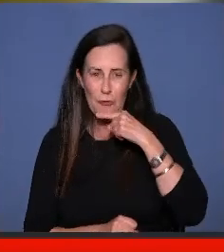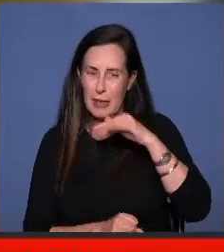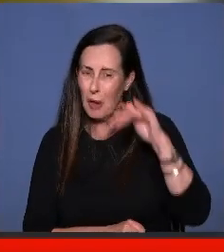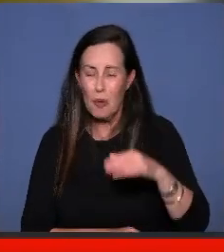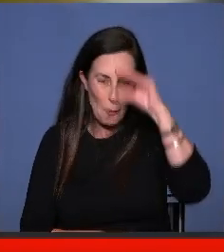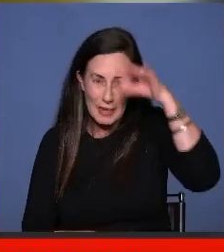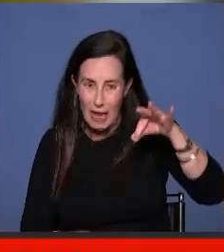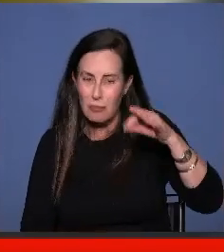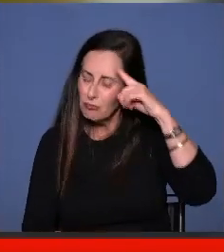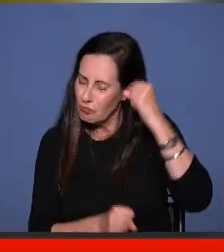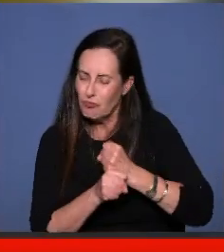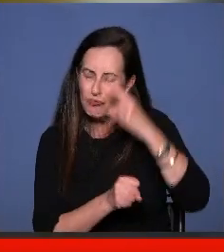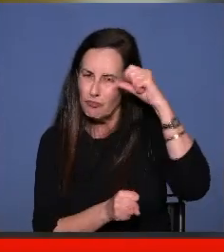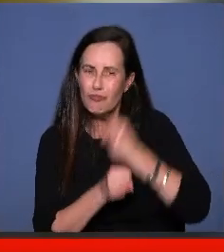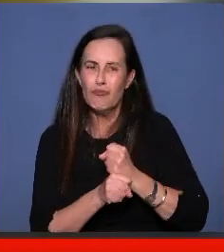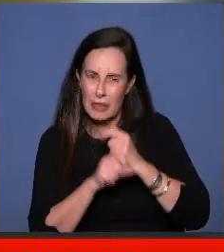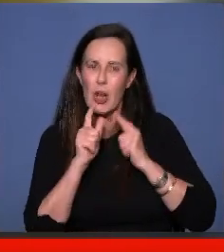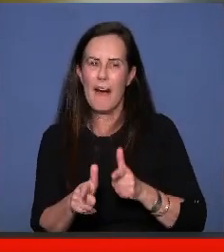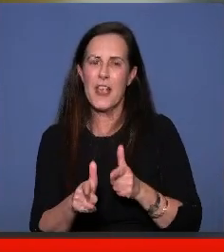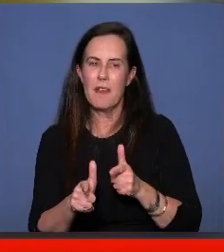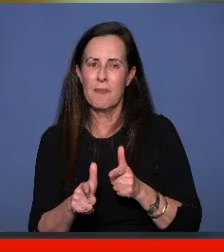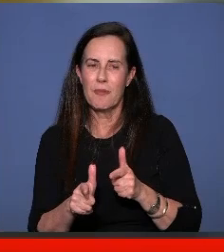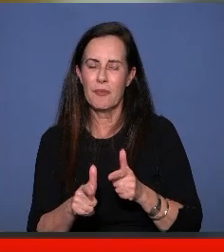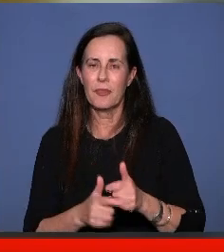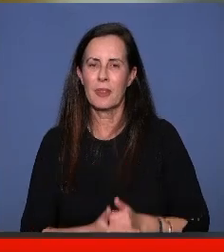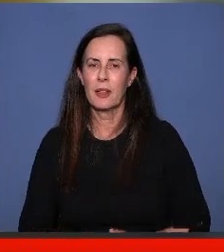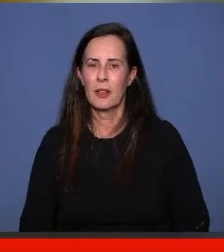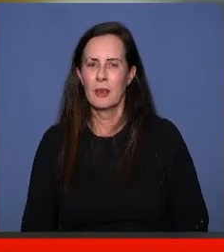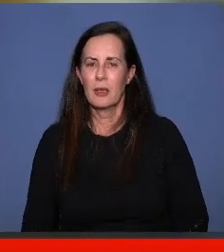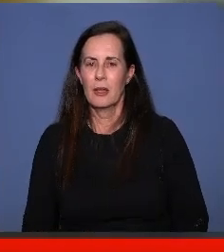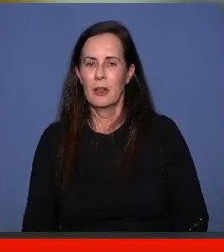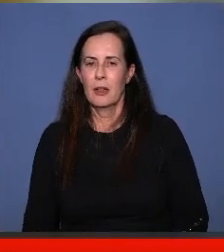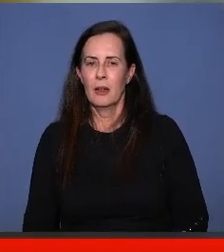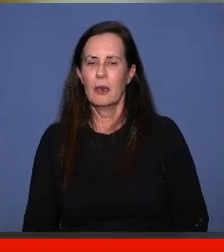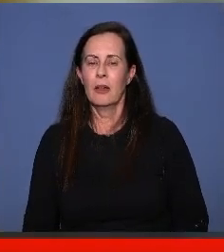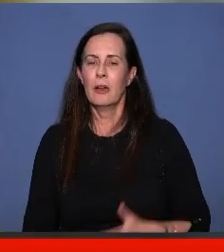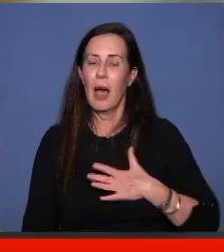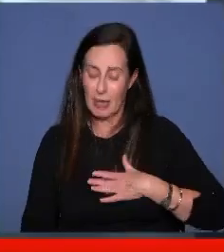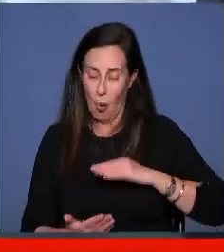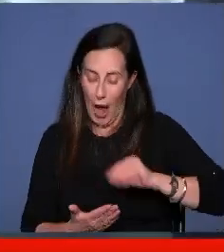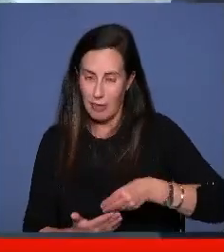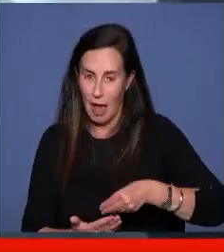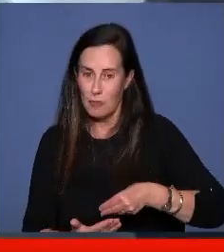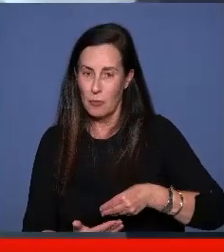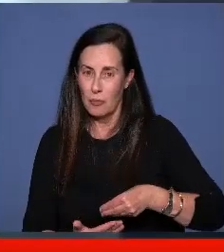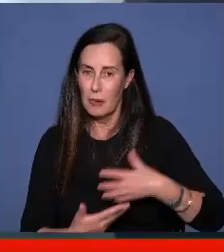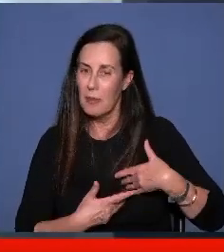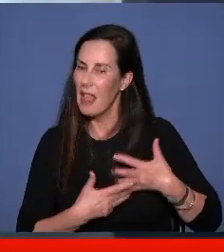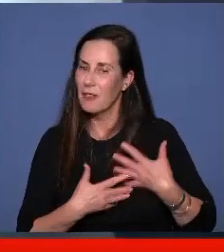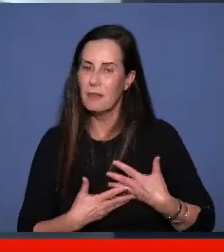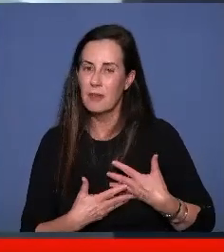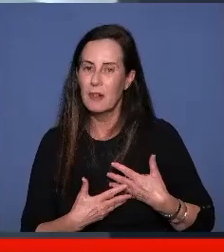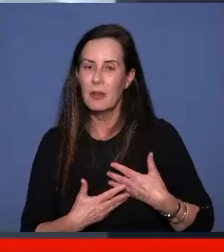יחיד, לשרת רק ביחידה קרבית, הכי קרבית שאפשר. אנחנו חתמנו עם לב כבד, ואפשרנו